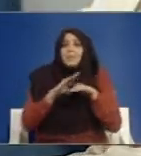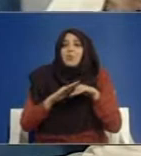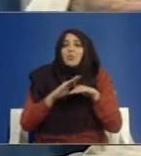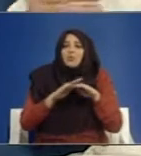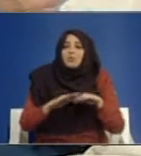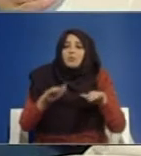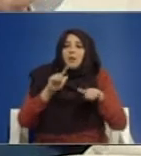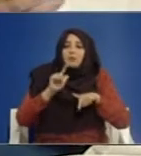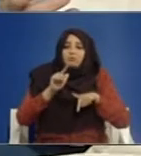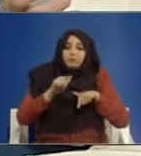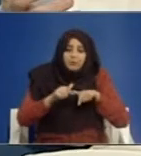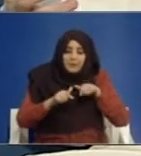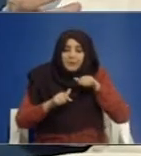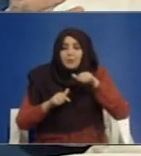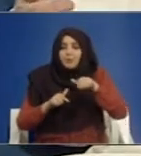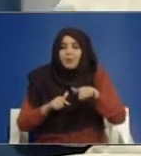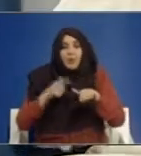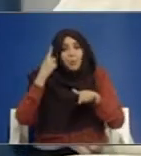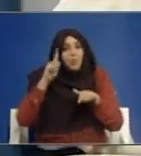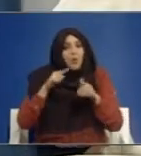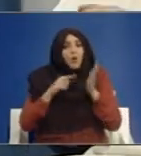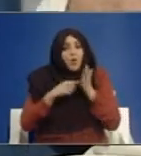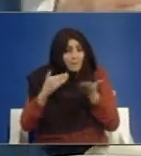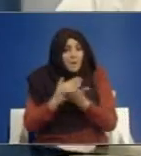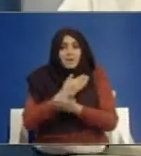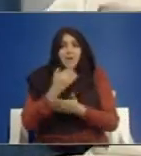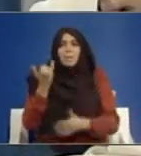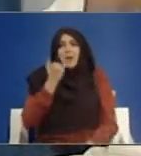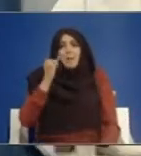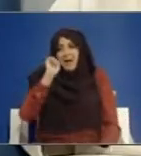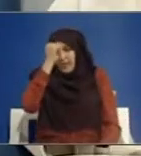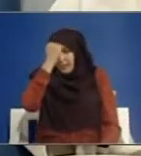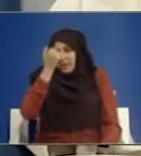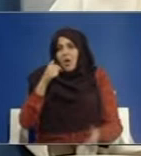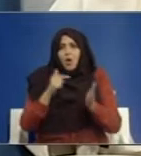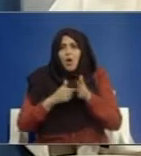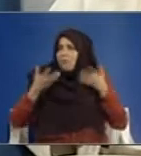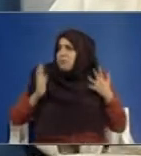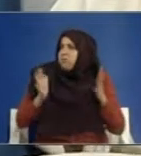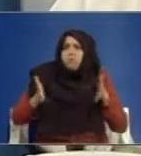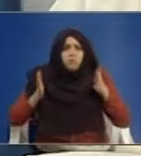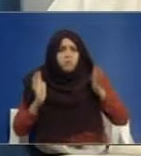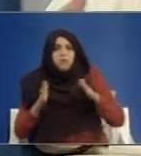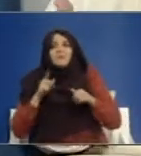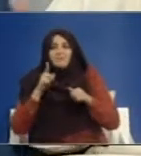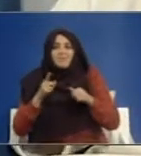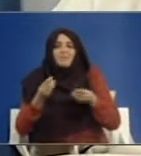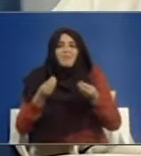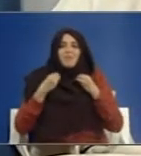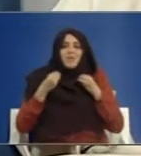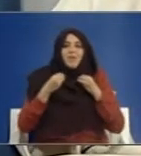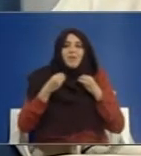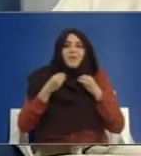ما عادش في حاجة تندم عليها. لكن التهور والاندفاع هذا يوقع الإنسان في